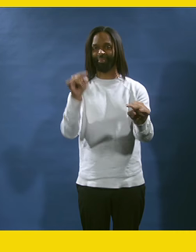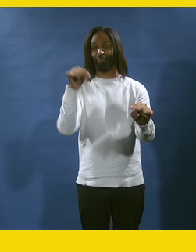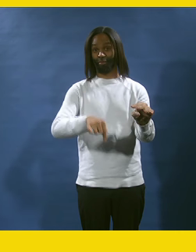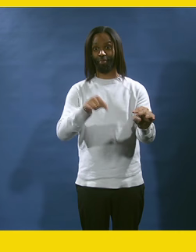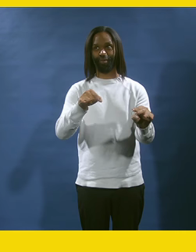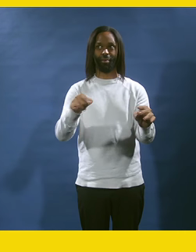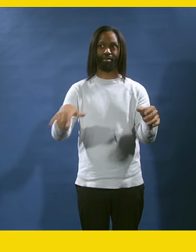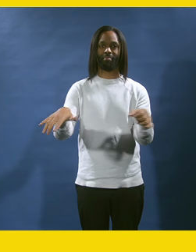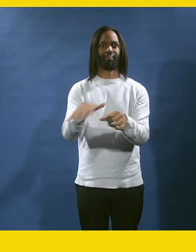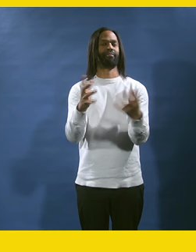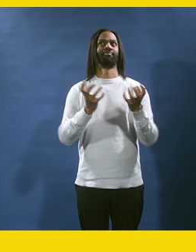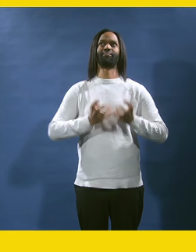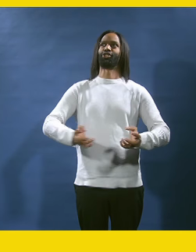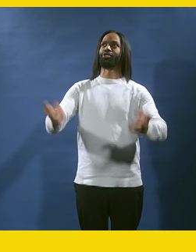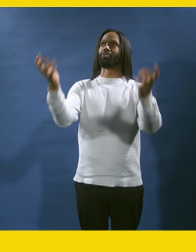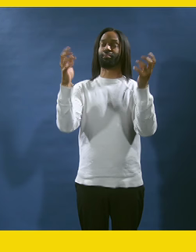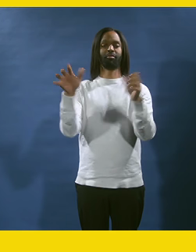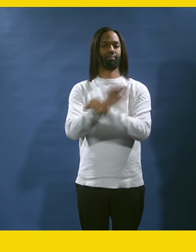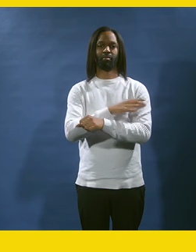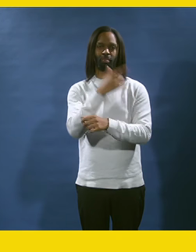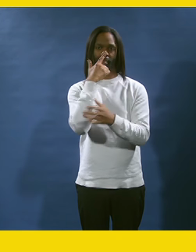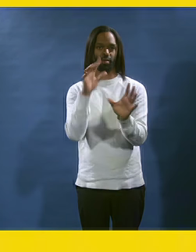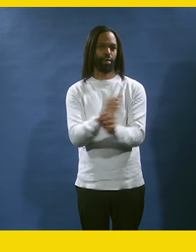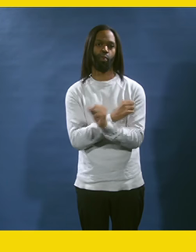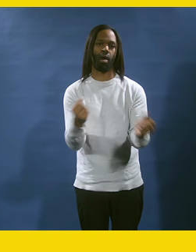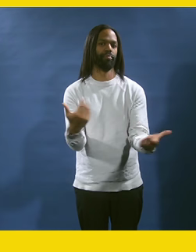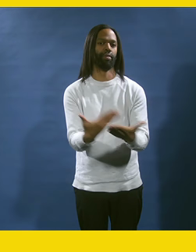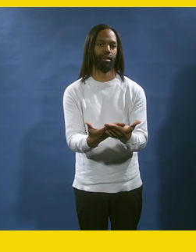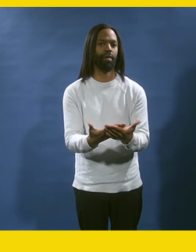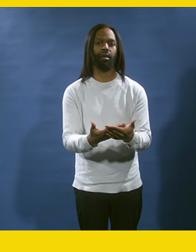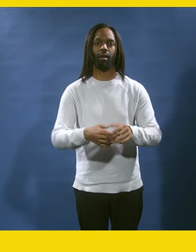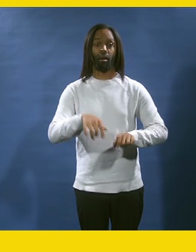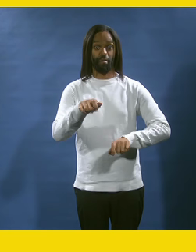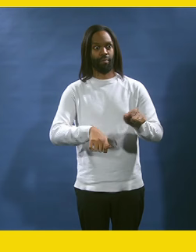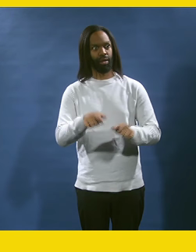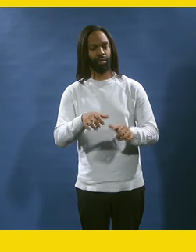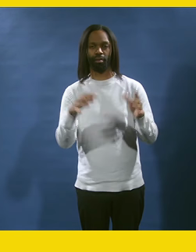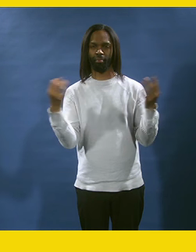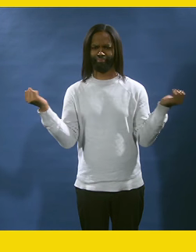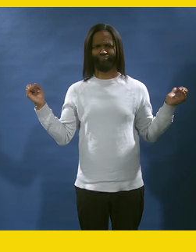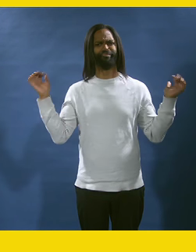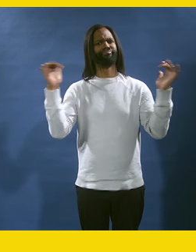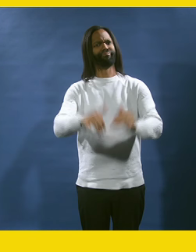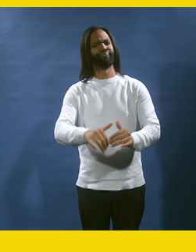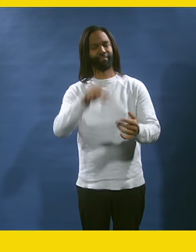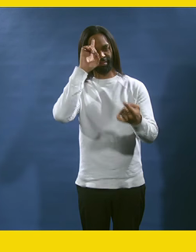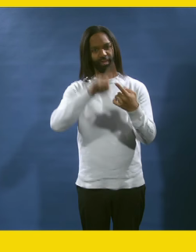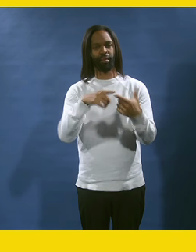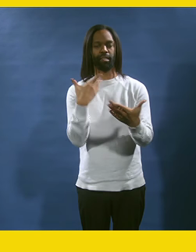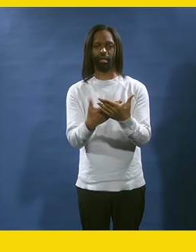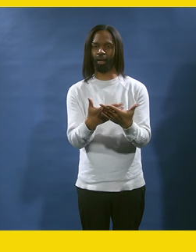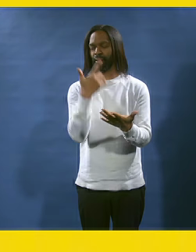trouve ça vraiment fantastique de pouvoir mobiliser autant de personnes sur ces questions.